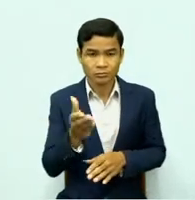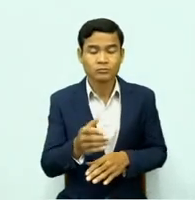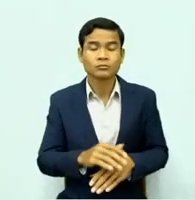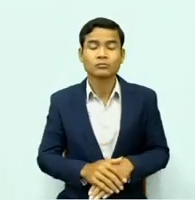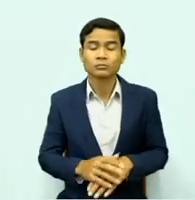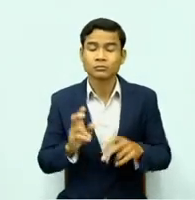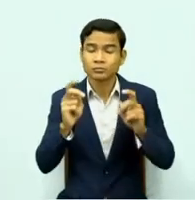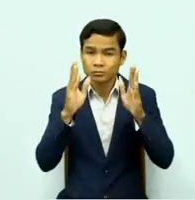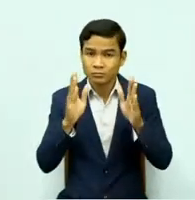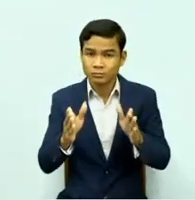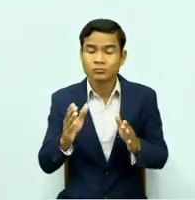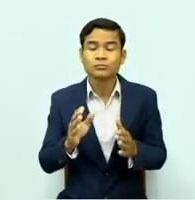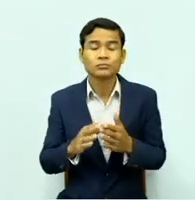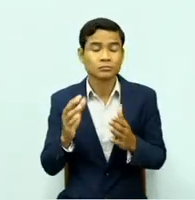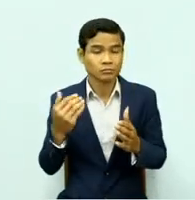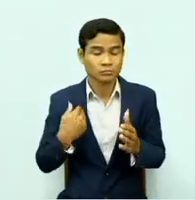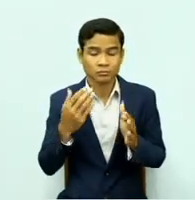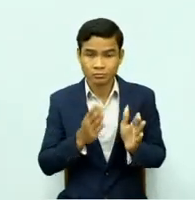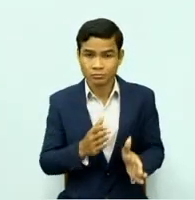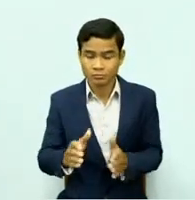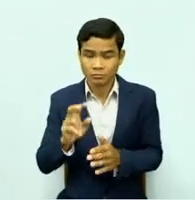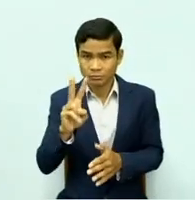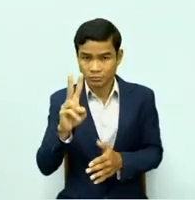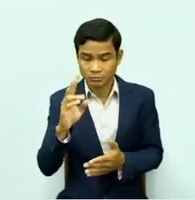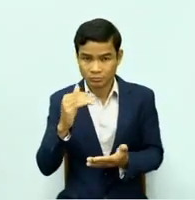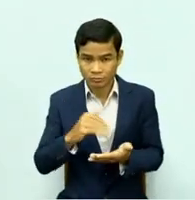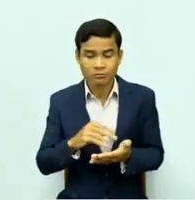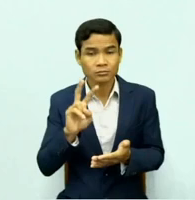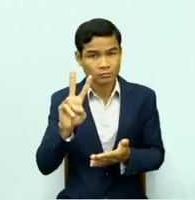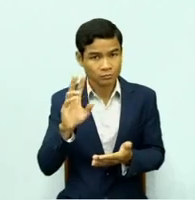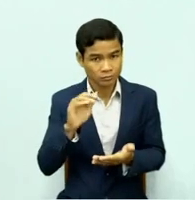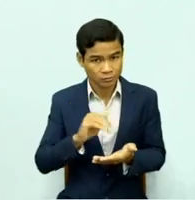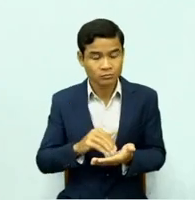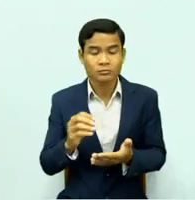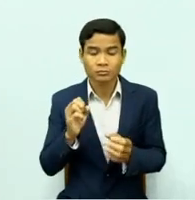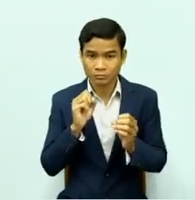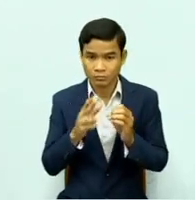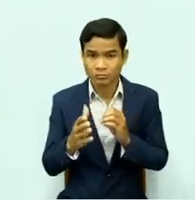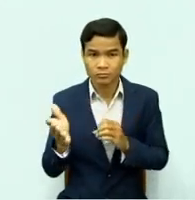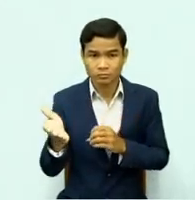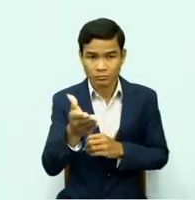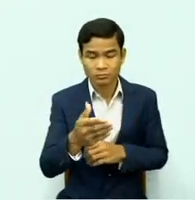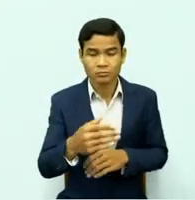កូន ឲ្យ គ្រូ កូន រៀប បាន ចំនួន 2 ដង ណា កូន បាទ ចាប់ ដើម